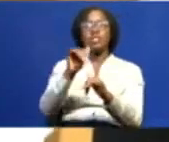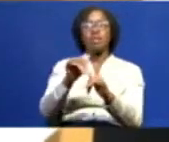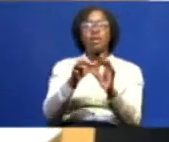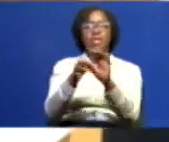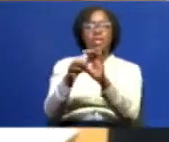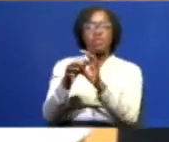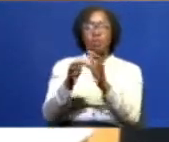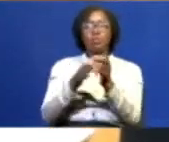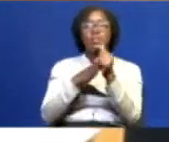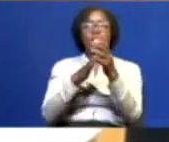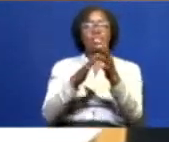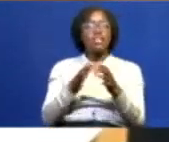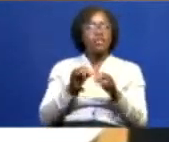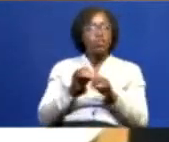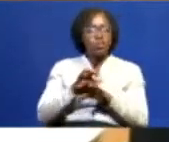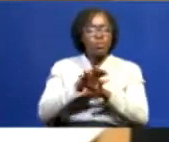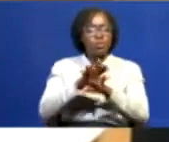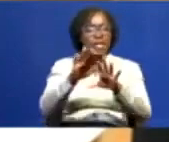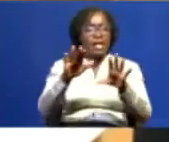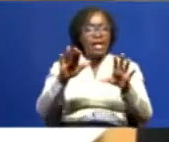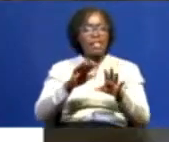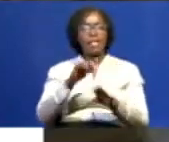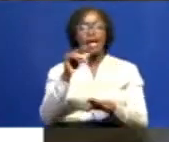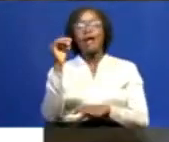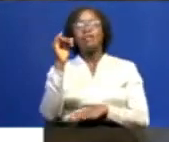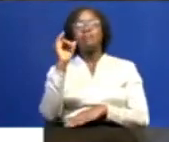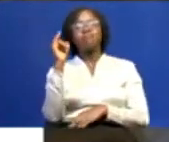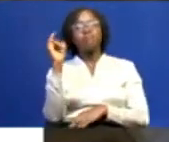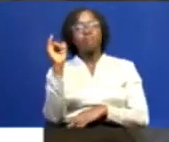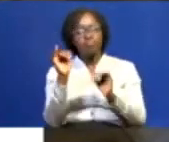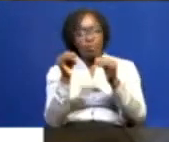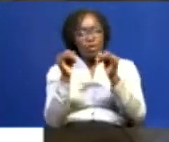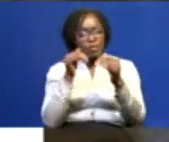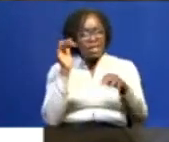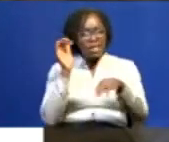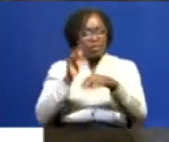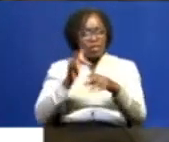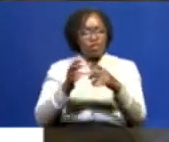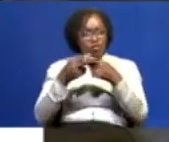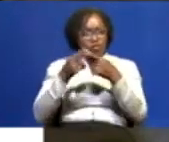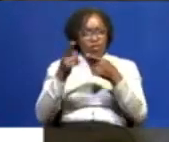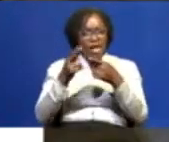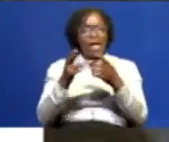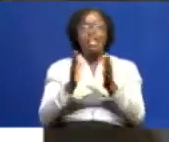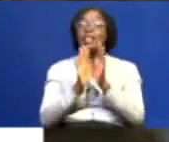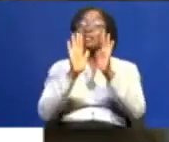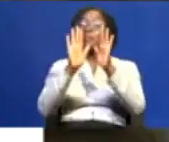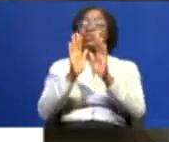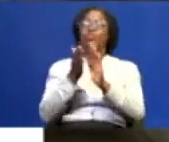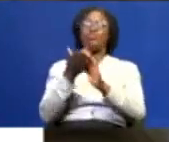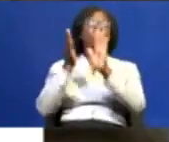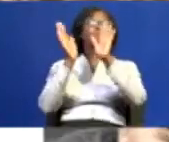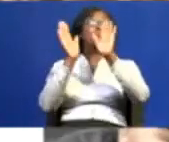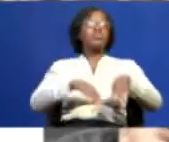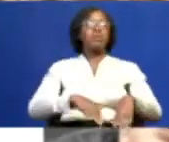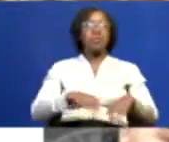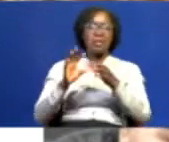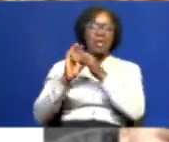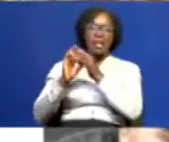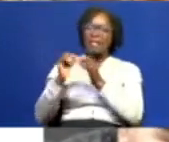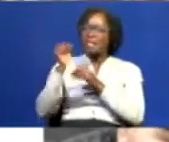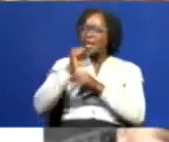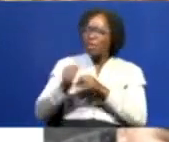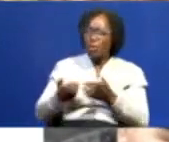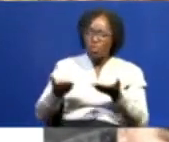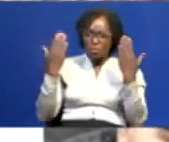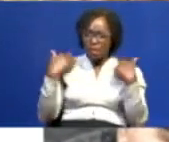na viongozi kusambaza ujumbe kuhusu athari za ukeketaji na umuhimu wa kuasi utamaduni huo uliopitwa na wakati. Sisi kama